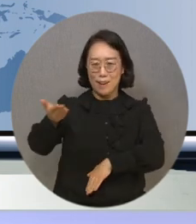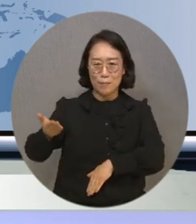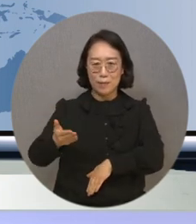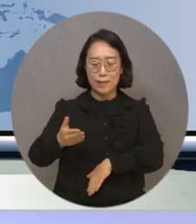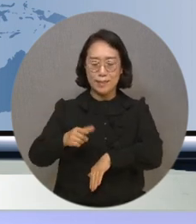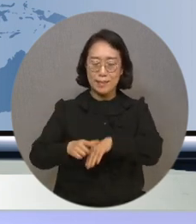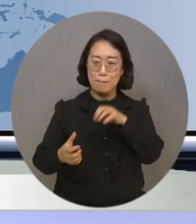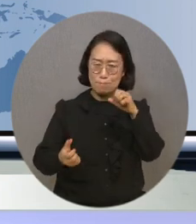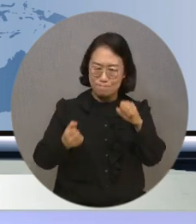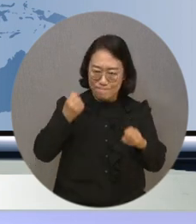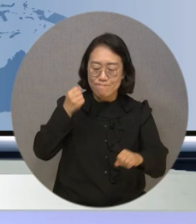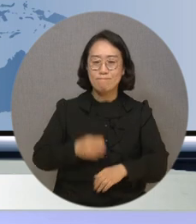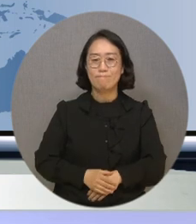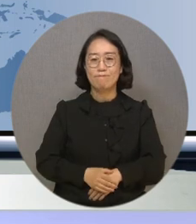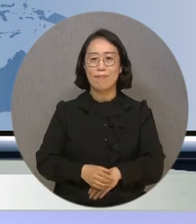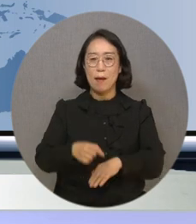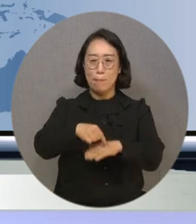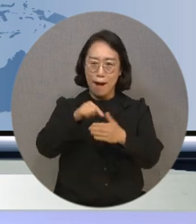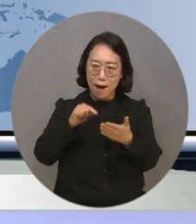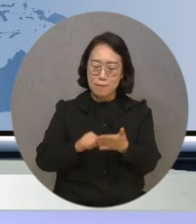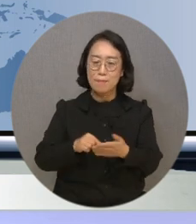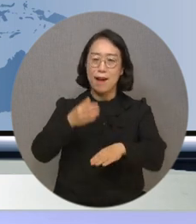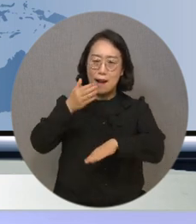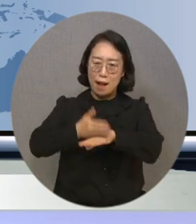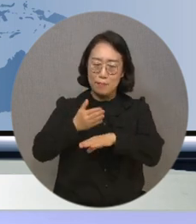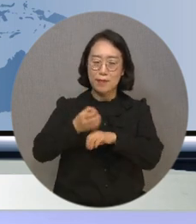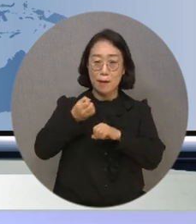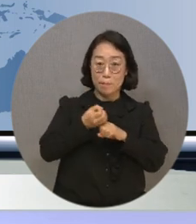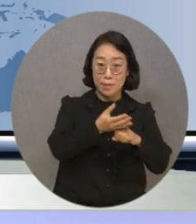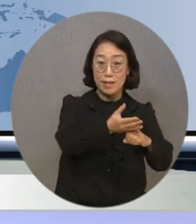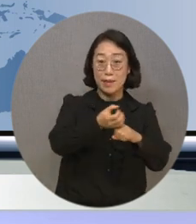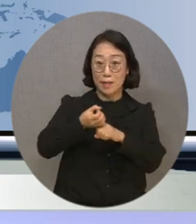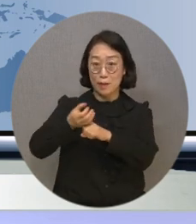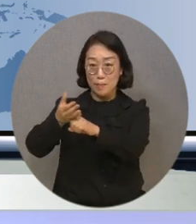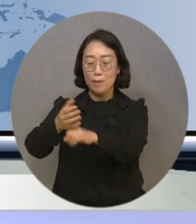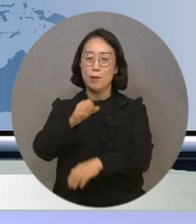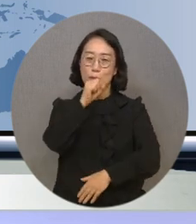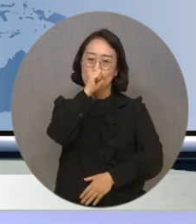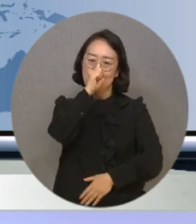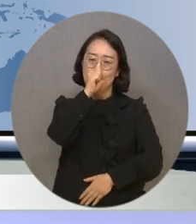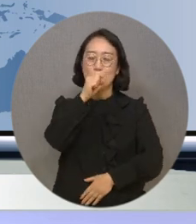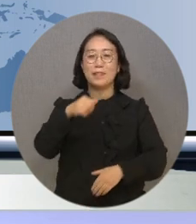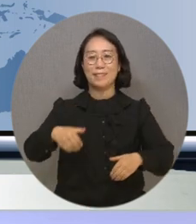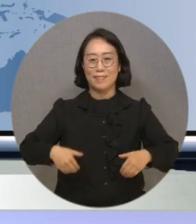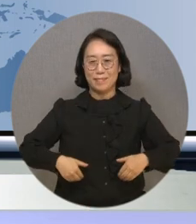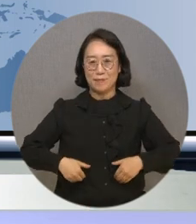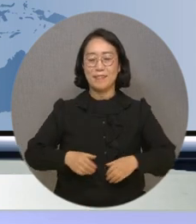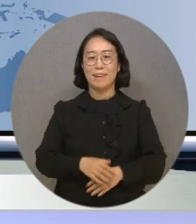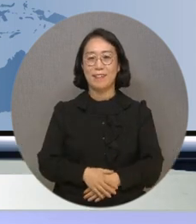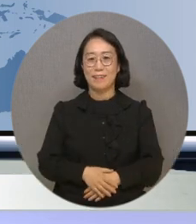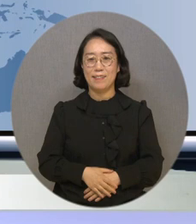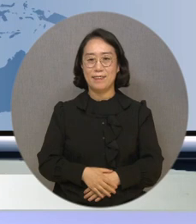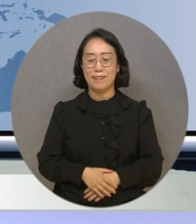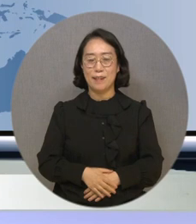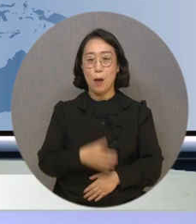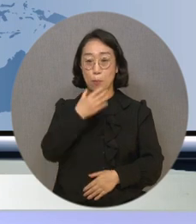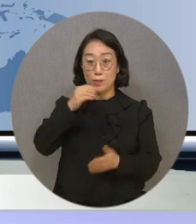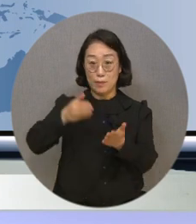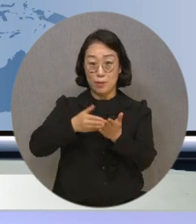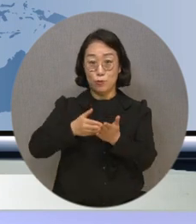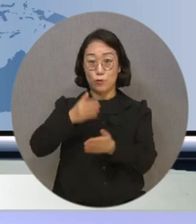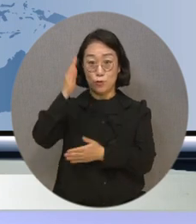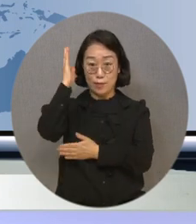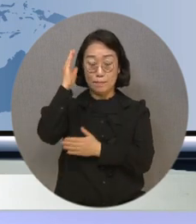바쁜 일상을 내려놓고 그동안 표현하지 못했던 진심을 전하는 시간을 가져보시는 건 어떨까요 이상 WBC